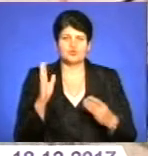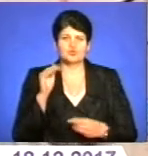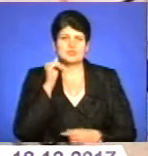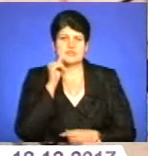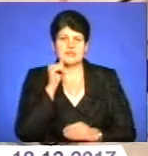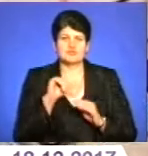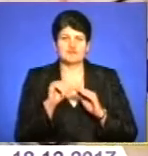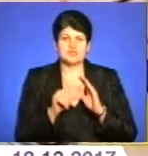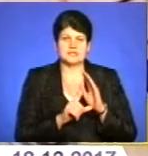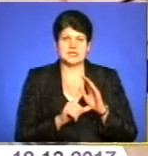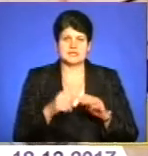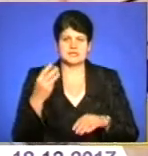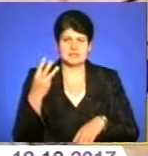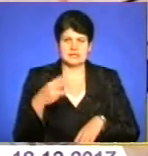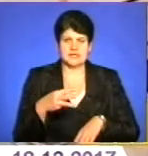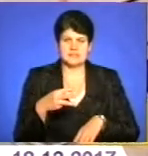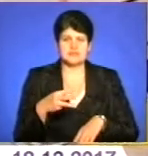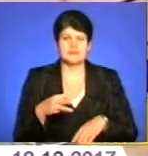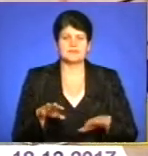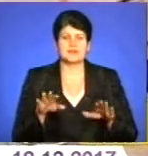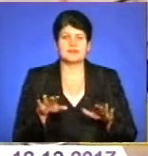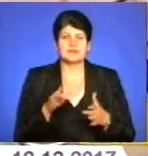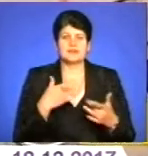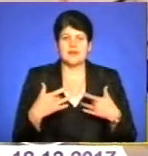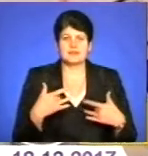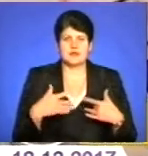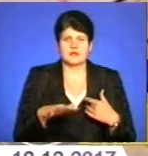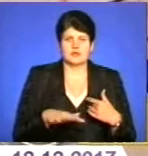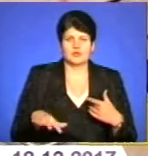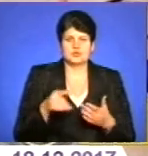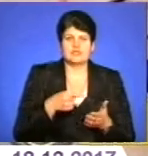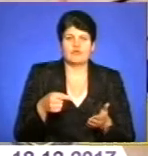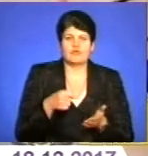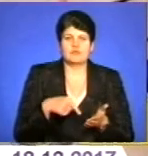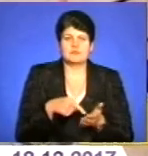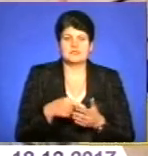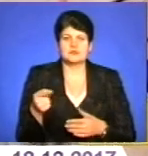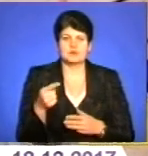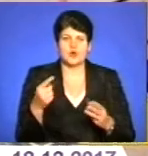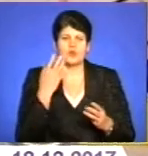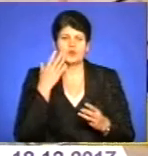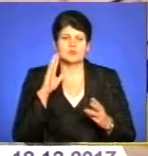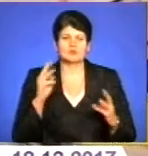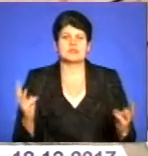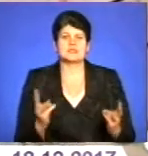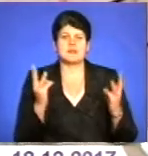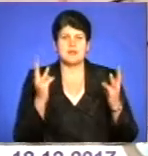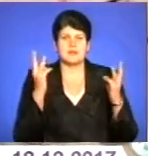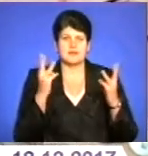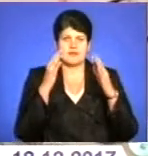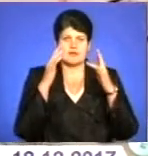о 16:30 громаді міста Тернополя на театральному майдані під час запалення новорічної